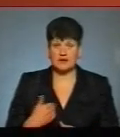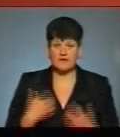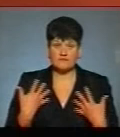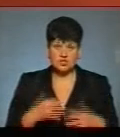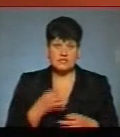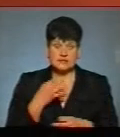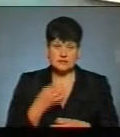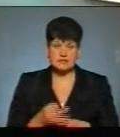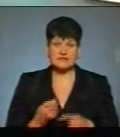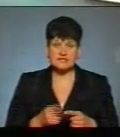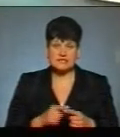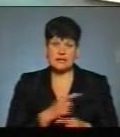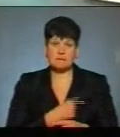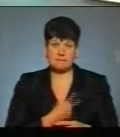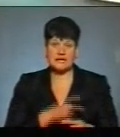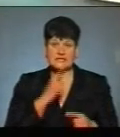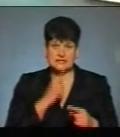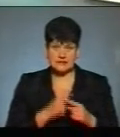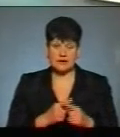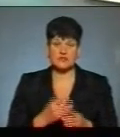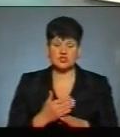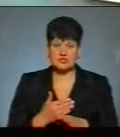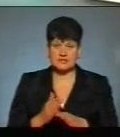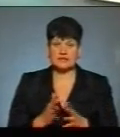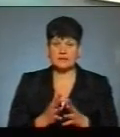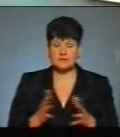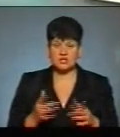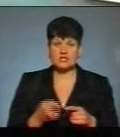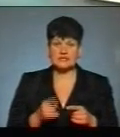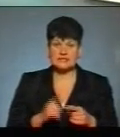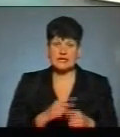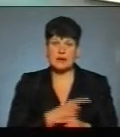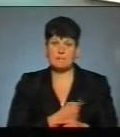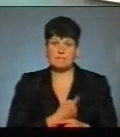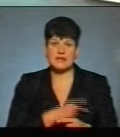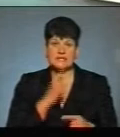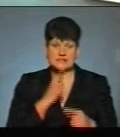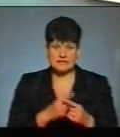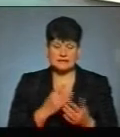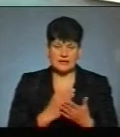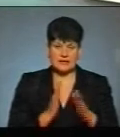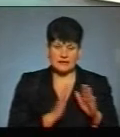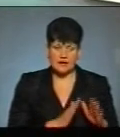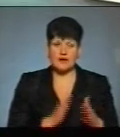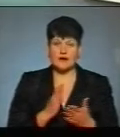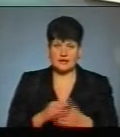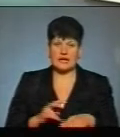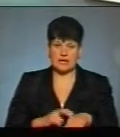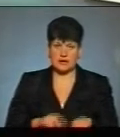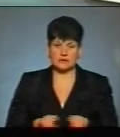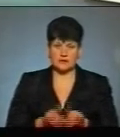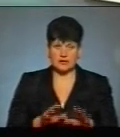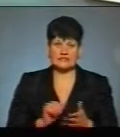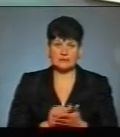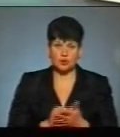це є медсестри, так, є частина, більша частина цих волонтерів – це є медсестри, а також є і лікарі з